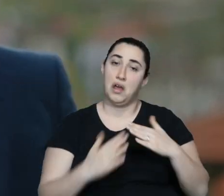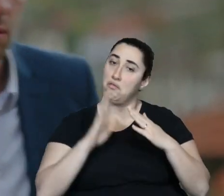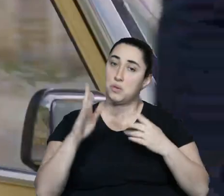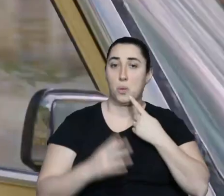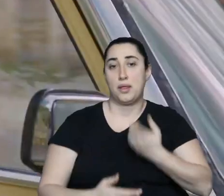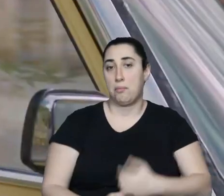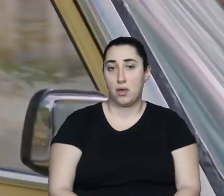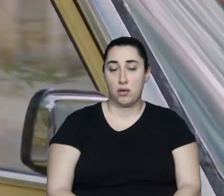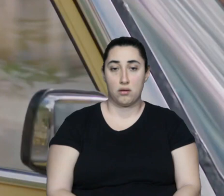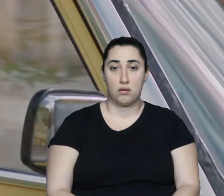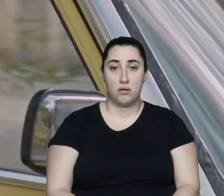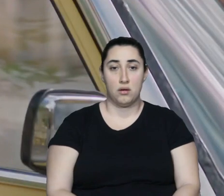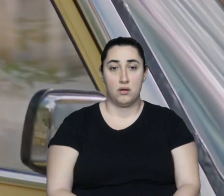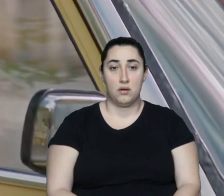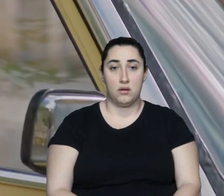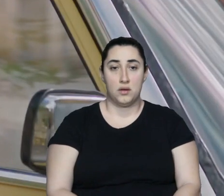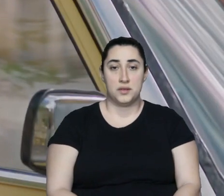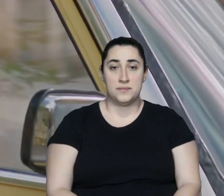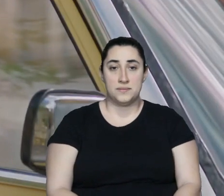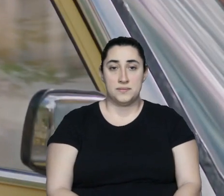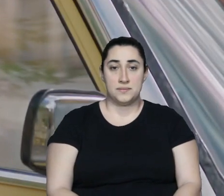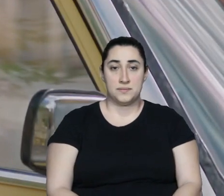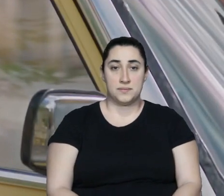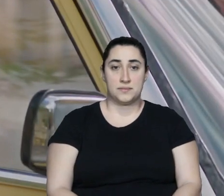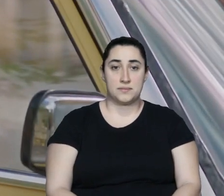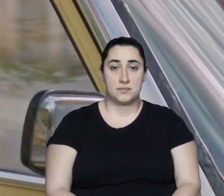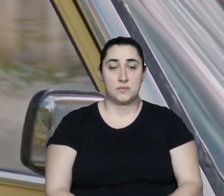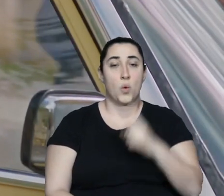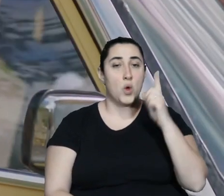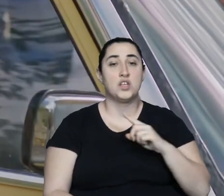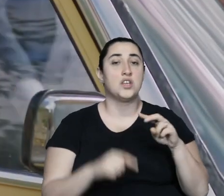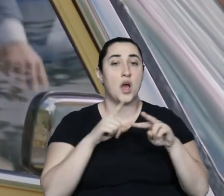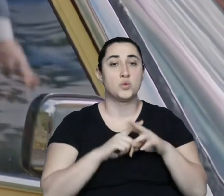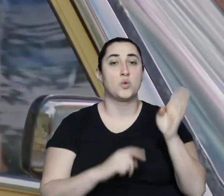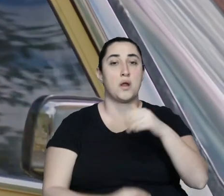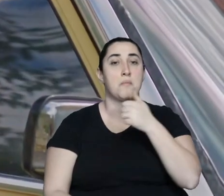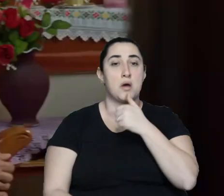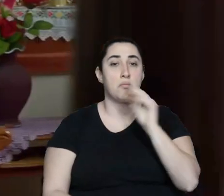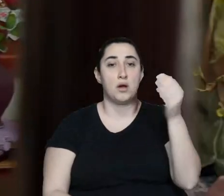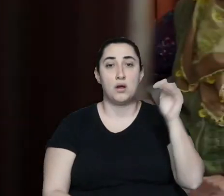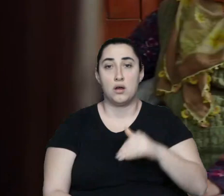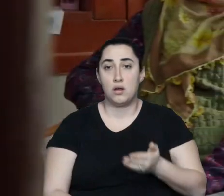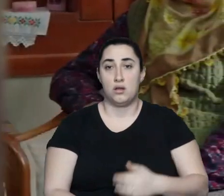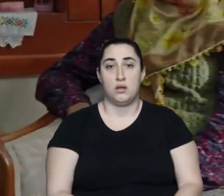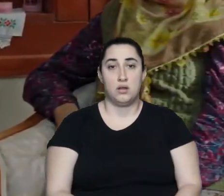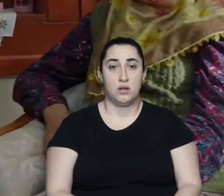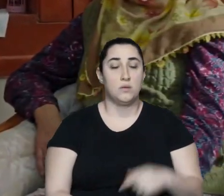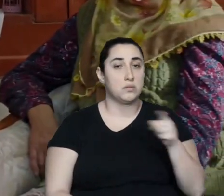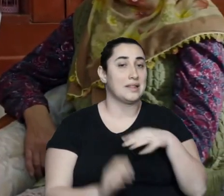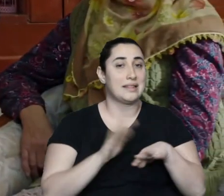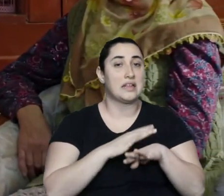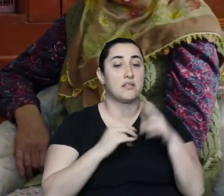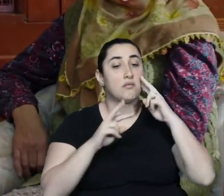eveymiş. İbrahim camdan dışarı bakıyor. Önce Aysu, sonra babası. Bunlar